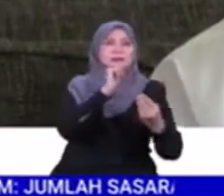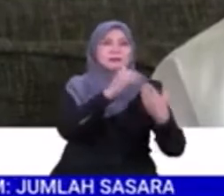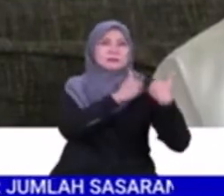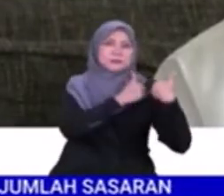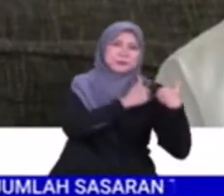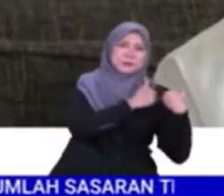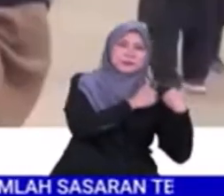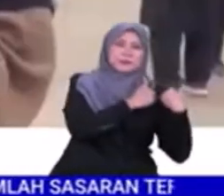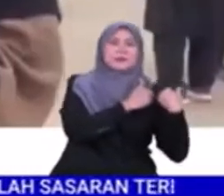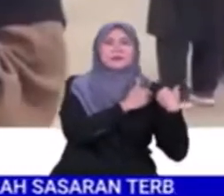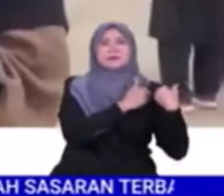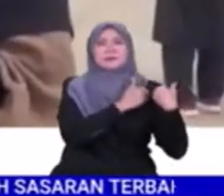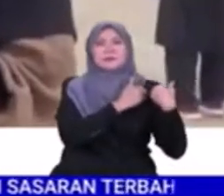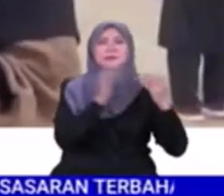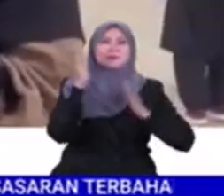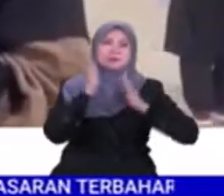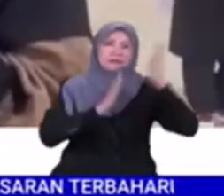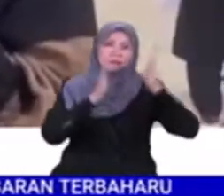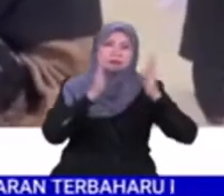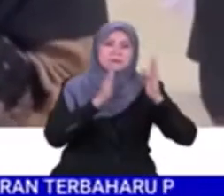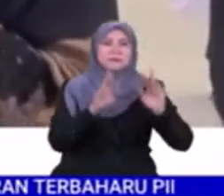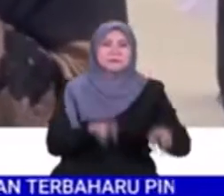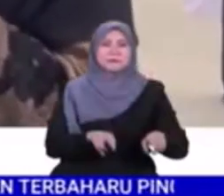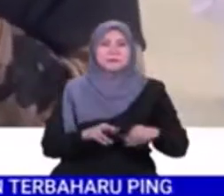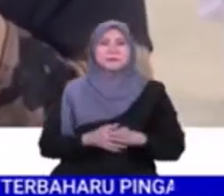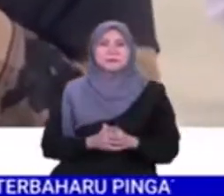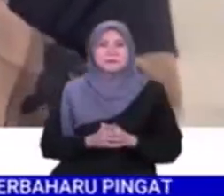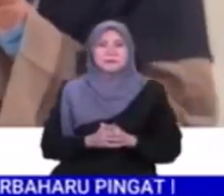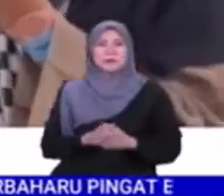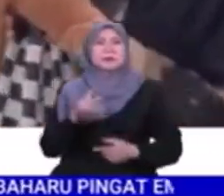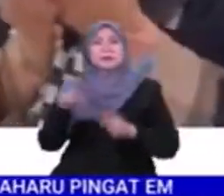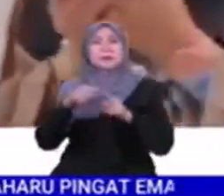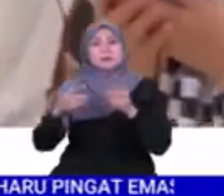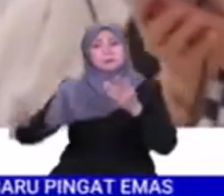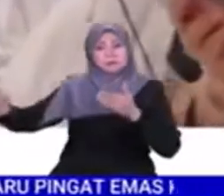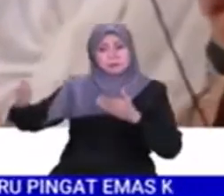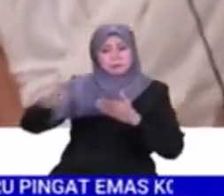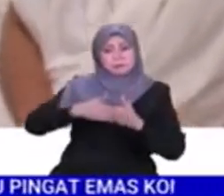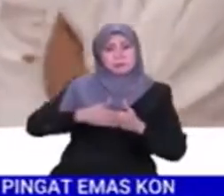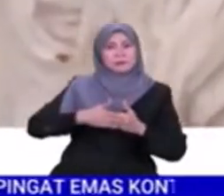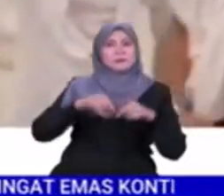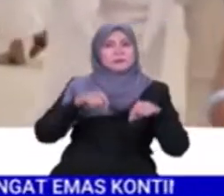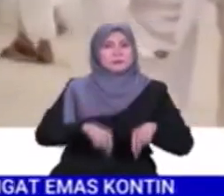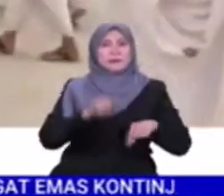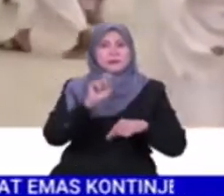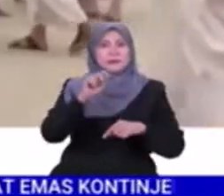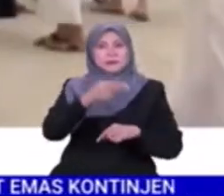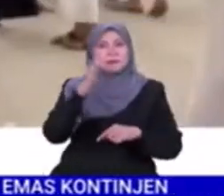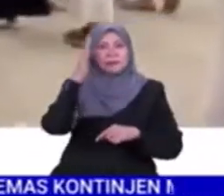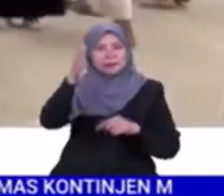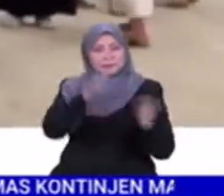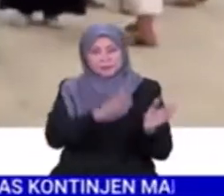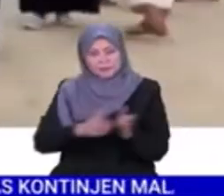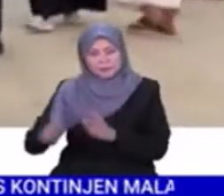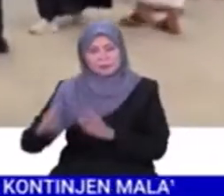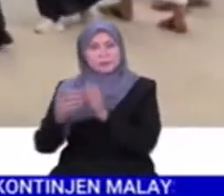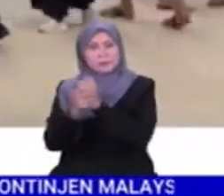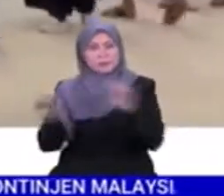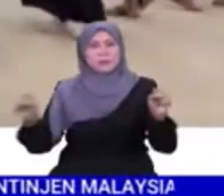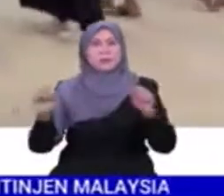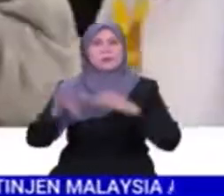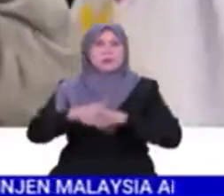bakal haji Malaysia. Sebaik kesemua jemaah pulang ke tanah air, TH akan terus merancang untuk persiapan